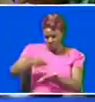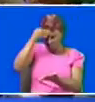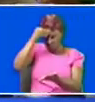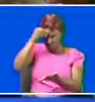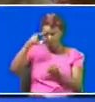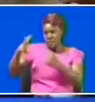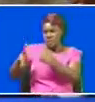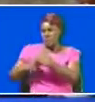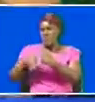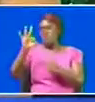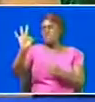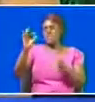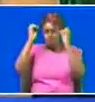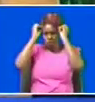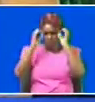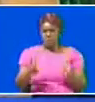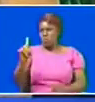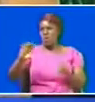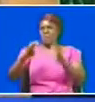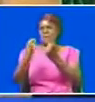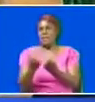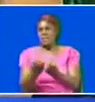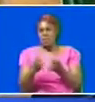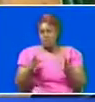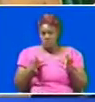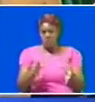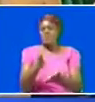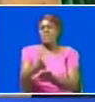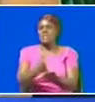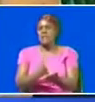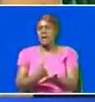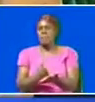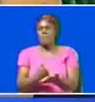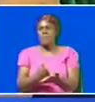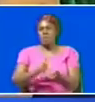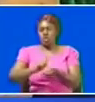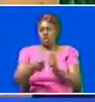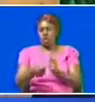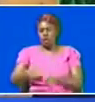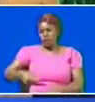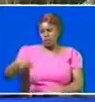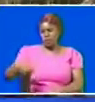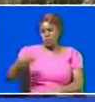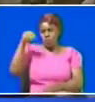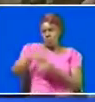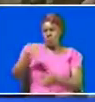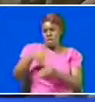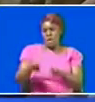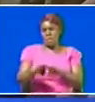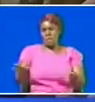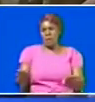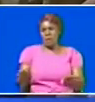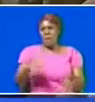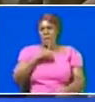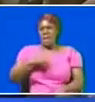wanafunzi 73 kwenye darasa moja inawalazimu baadhi yao kugeuza magunia kuwa madawati.